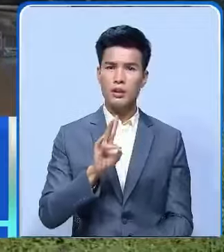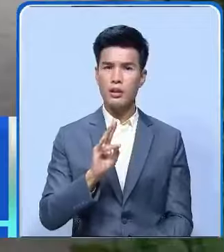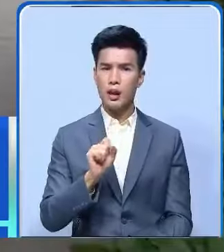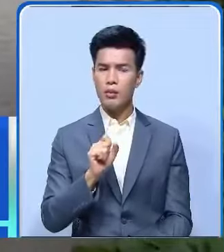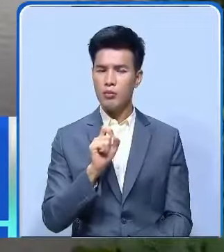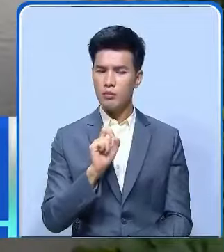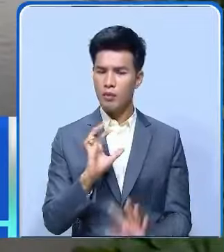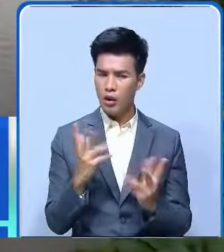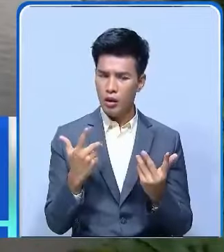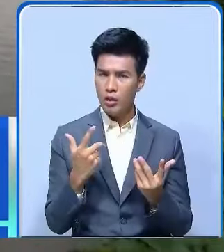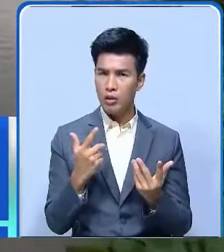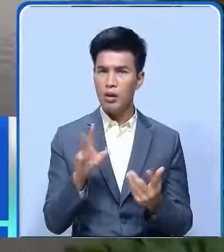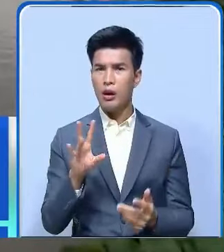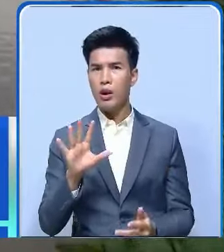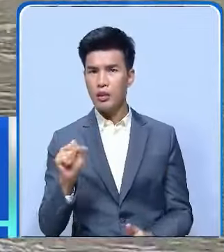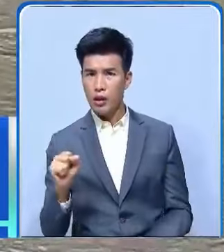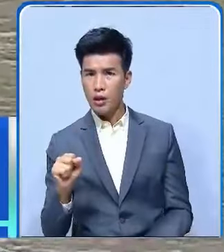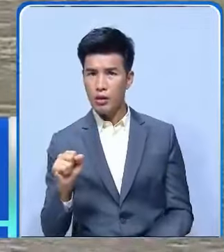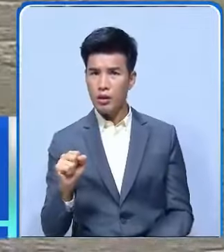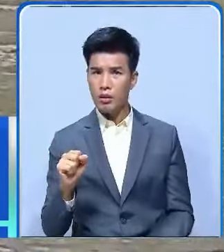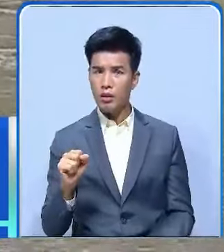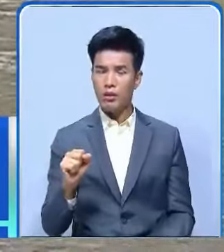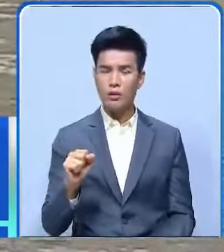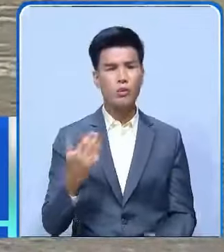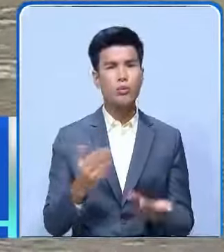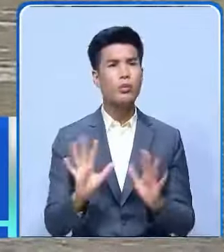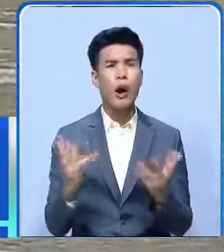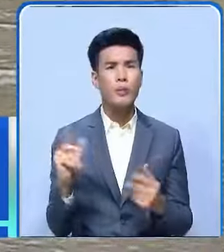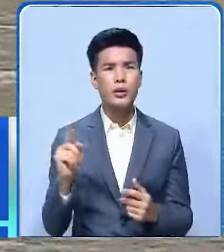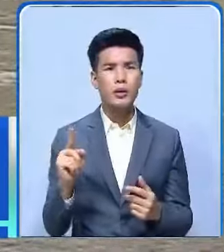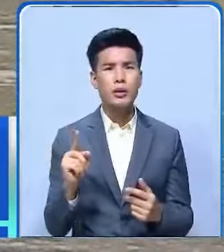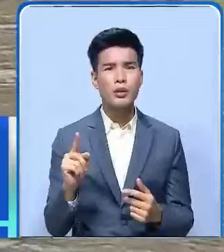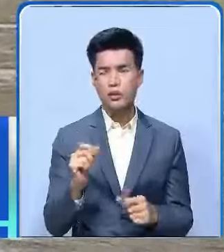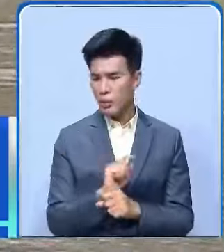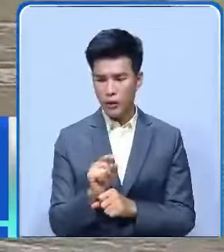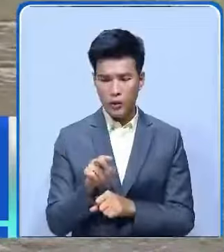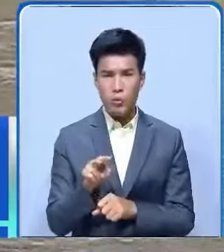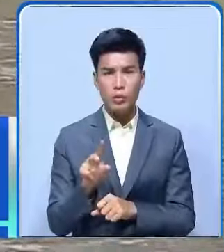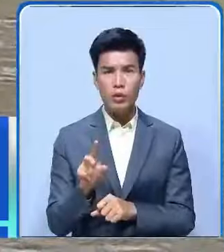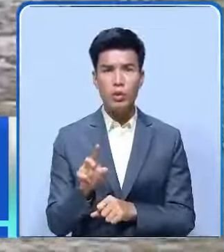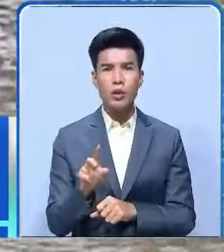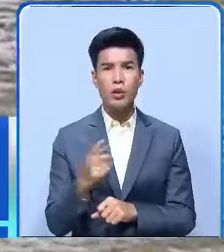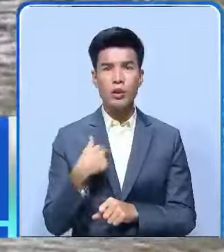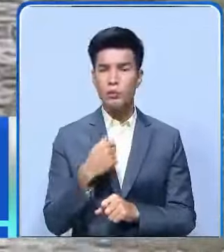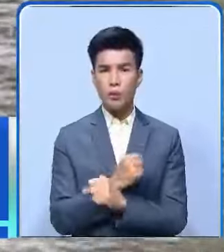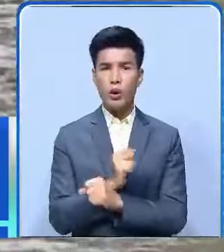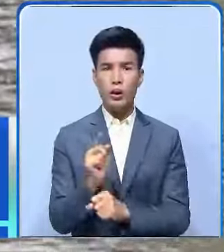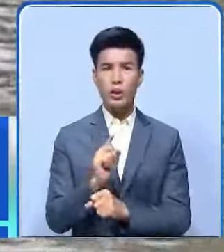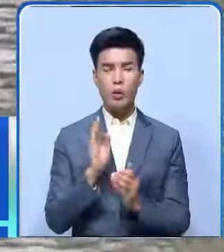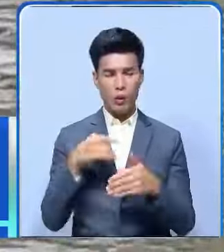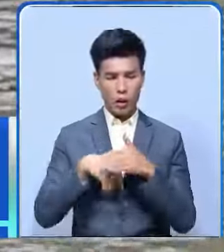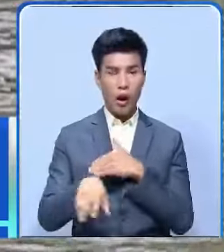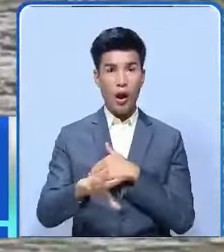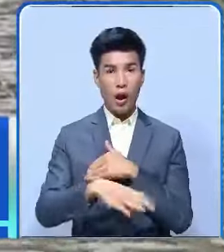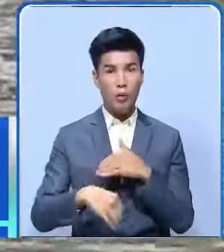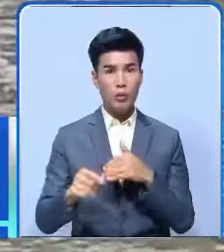แค่ห้าแสนหรือถ้ามี3ล้าน7แล้วมันไปอยู่ตรงไหนจะกั้นยังไงจะดูยังไงไม่มีคนมาเอาไป อ่ ะเ